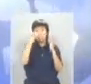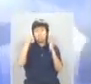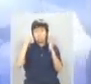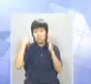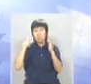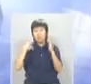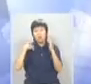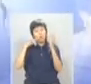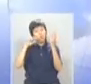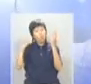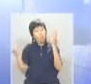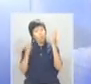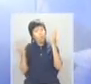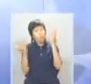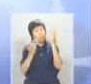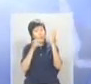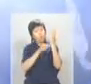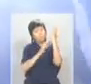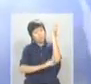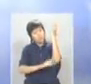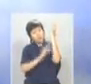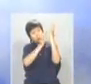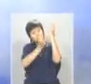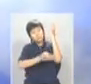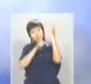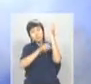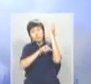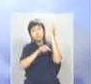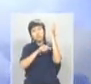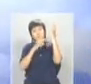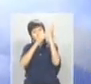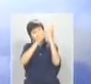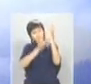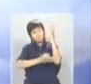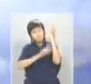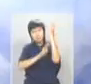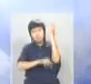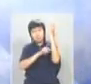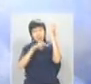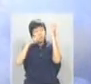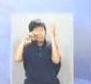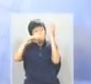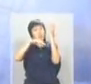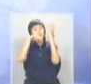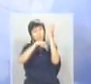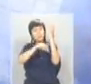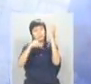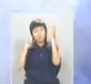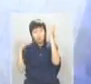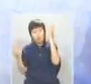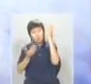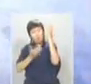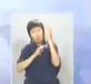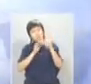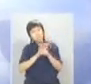ลมตะวออกกได้เข้ามาปกคลมบิเวณ gebautไทยทำให้พากไ้ดานฝงตะวนออกมฝนเพิมมากขึ้นและคลนลมใอาวไยมกำลปันกลาง